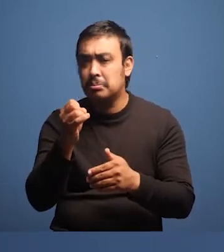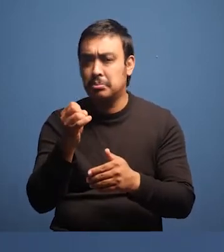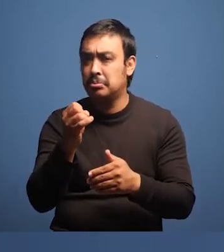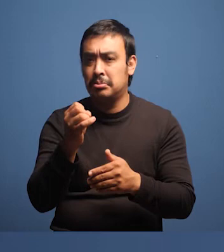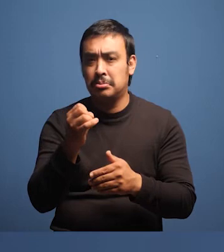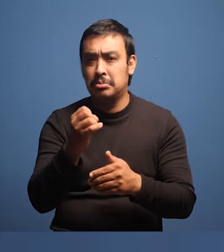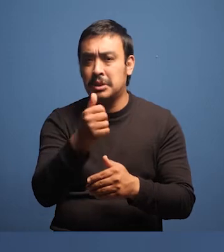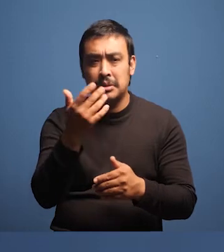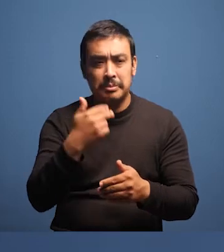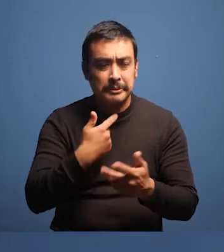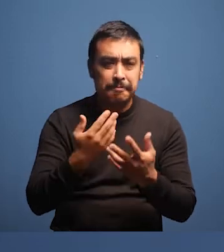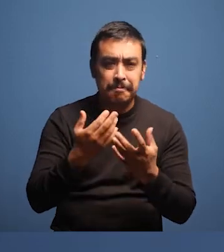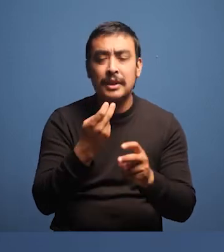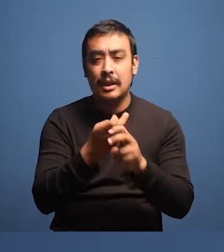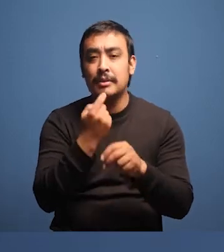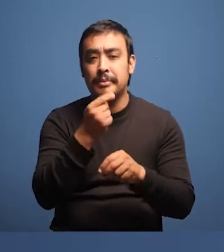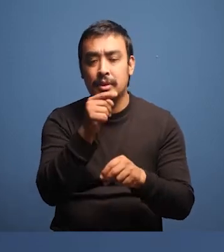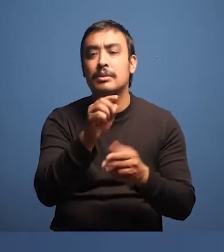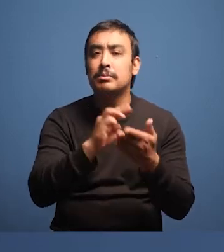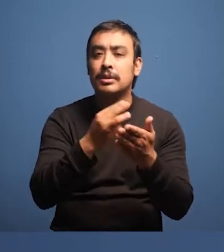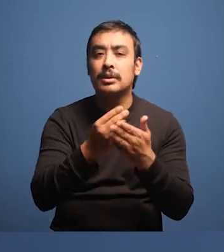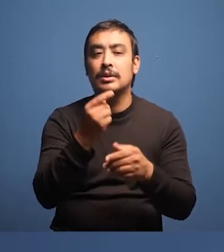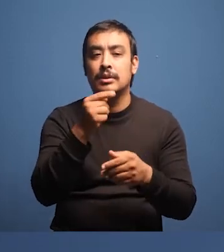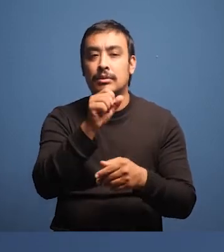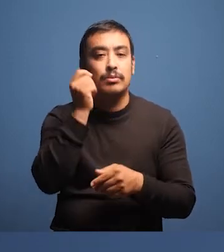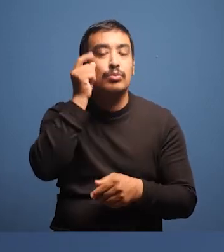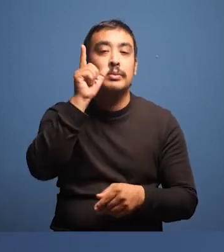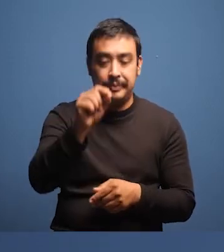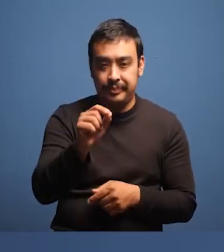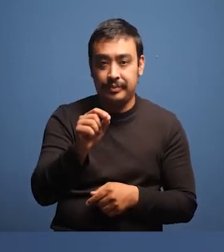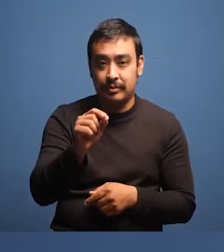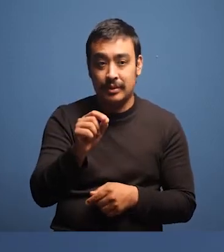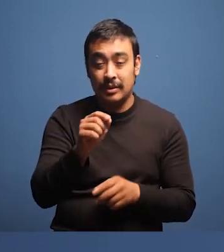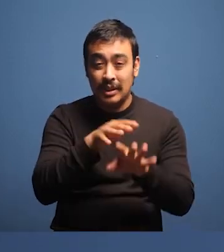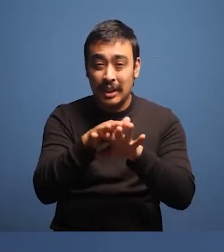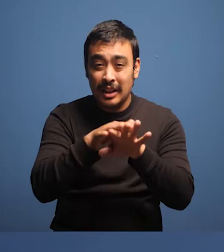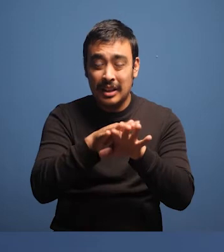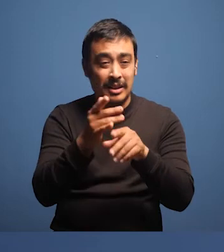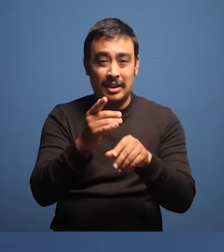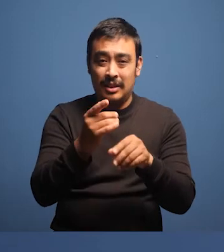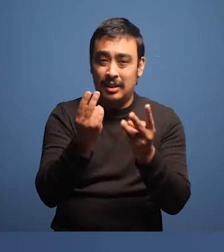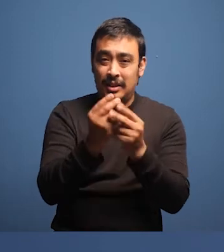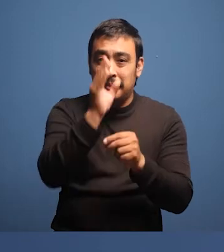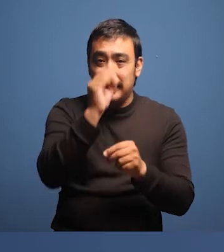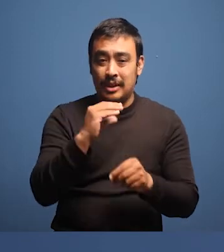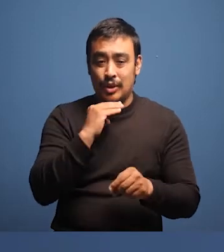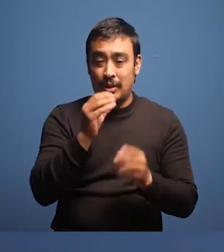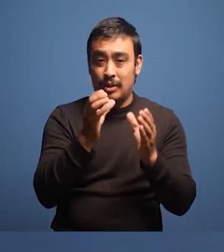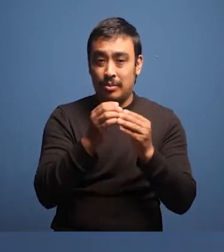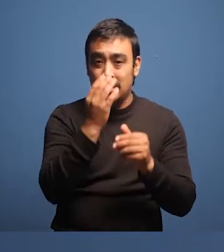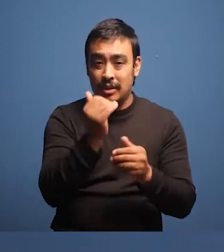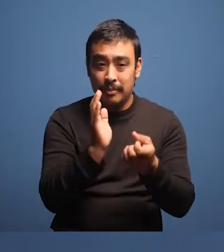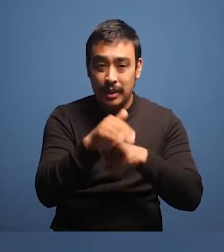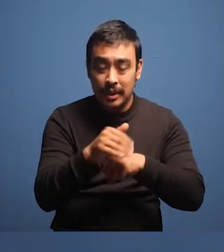चाहिँ अनकम्फर्टेबल भइरहेछ भने त्यो भनेको हेट स्पिच हो नि त नि अब त्यो भनेको एकदम धेरै प्रिभलेन्स छ क्या यो विशेष गरी युथ्स ग्रुपमा चाहिँ किन चाहिँ यो बढी